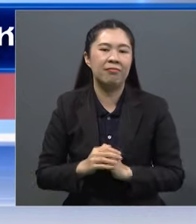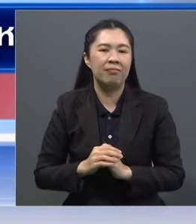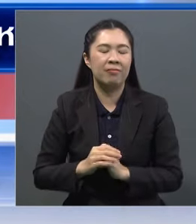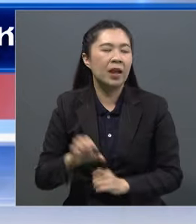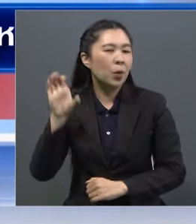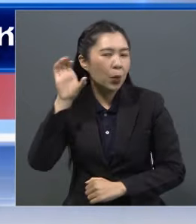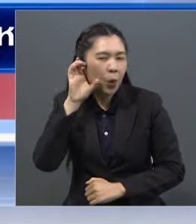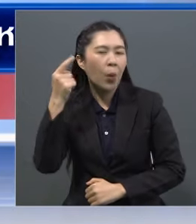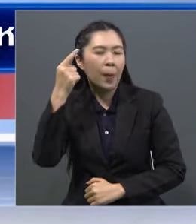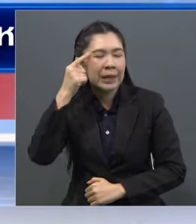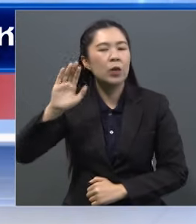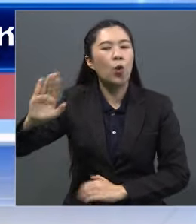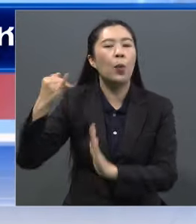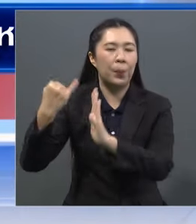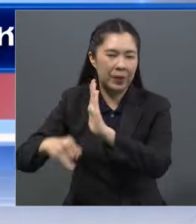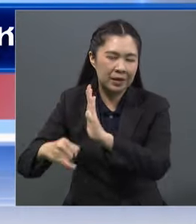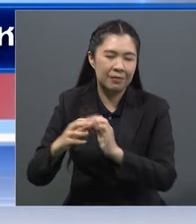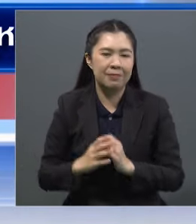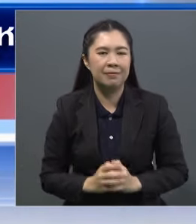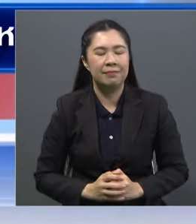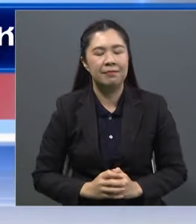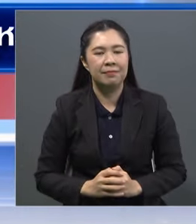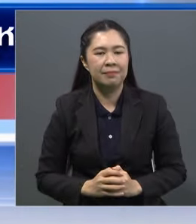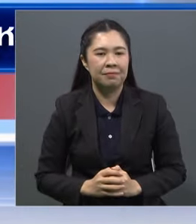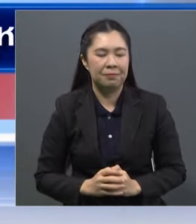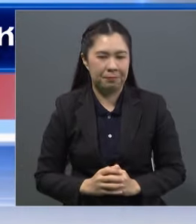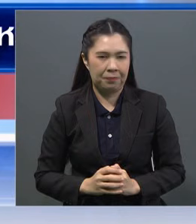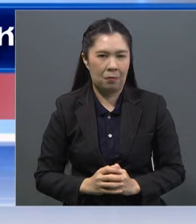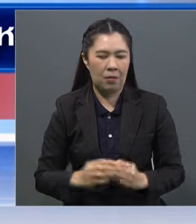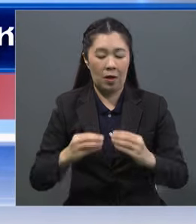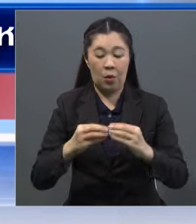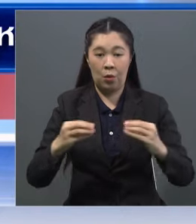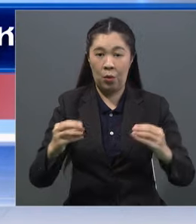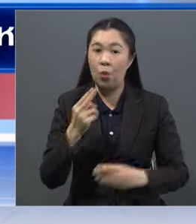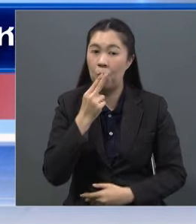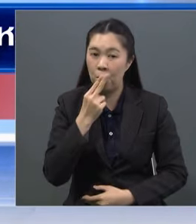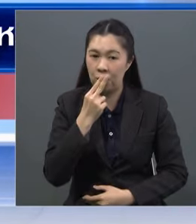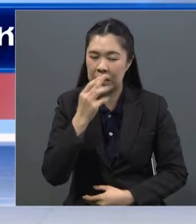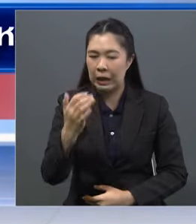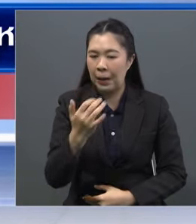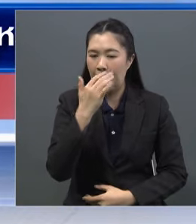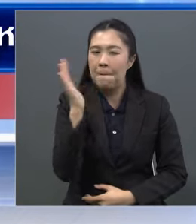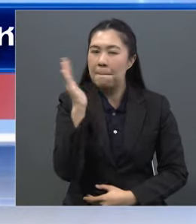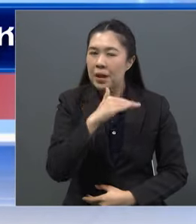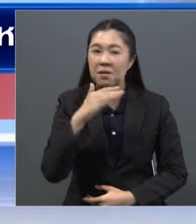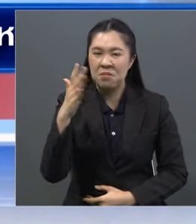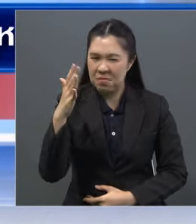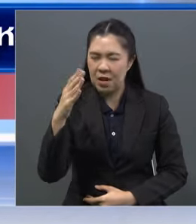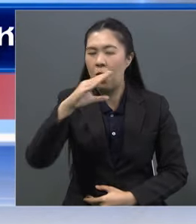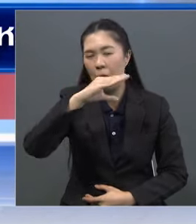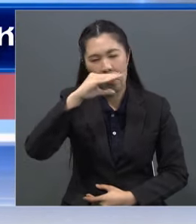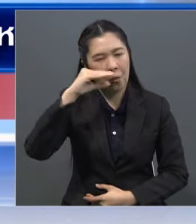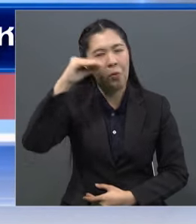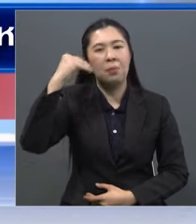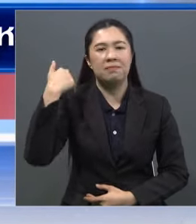เชื่อที่ผิดนะคะแล้วก็ลักษณะของบุหรี่ไฟฟ้าเนี่ยมันไม่มีกลิ่นเหม็นก็คือมีกลิ่นหอมใช่ไหม